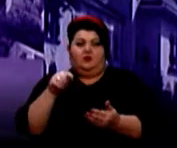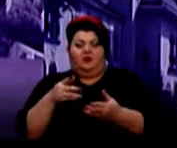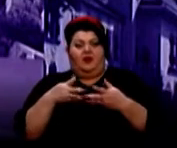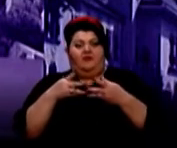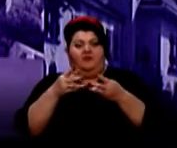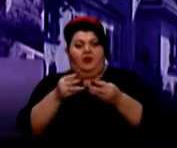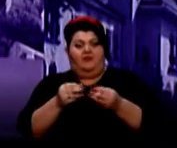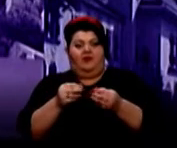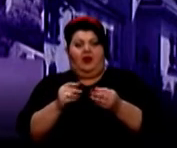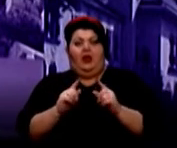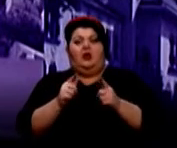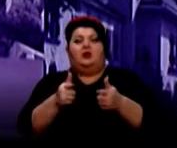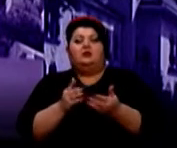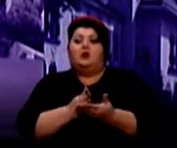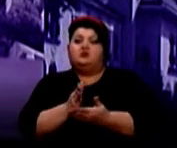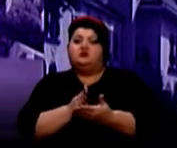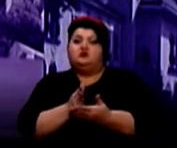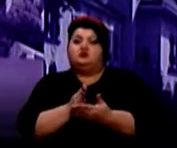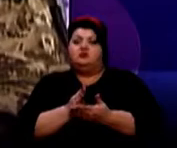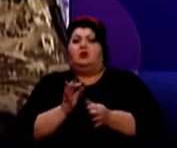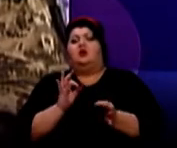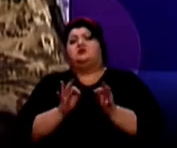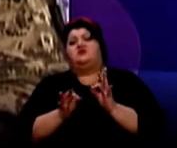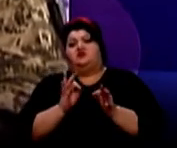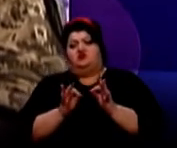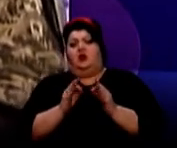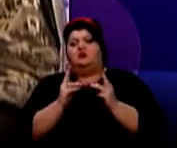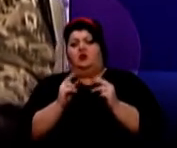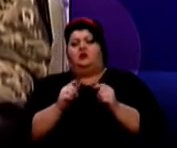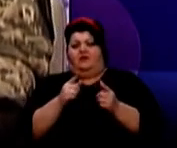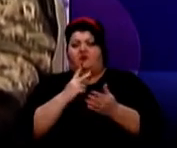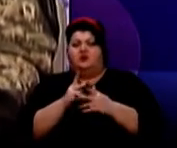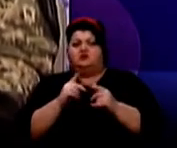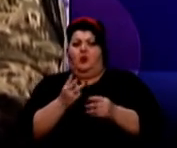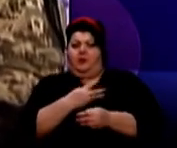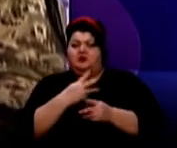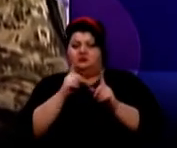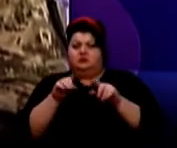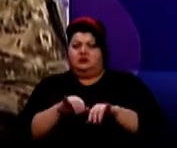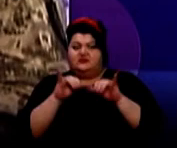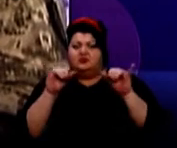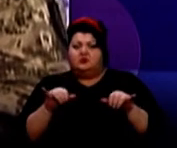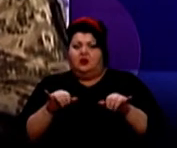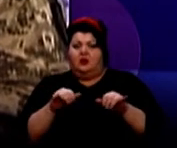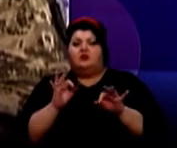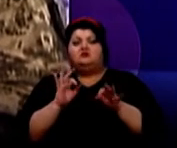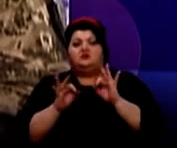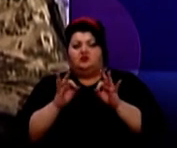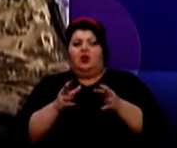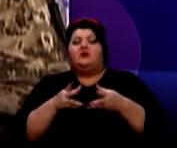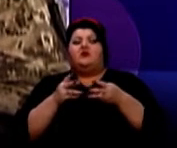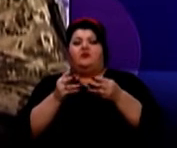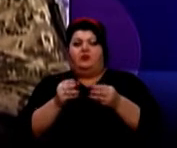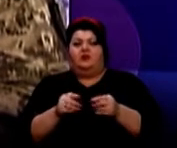бажання юнаків служити. Ви помічаєте, звичайно, що бажання теж виростає? Звичайно, впливає. Це